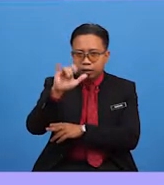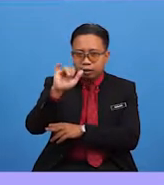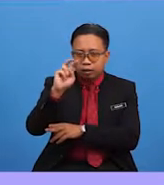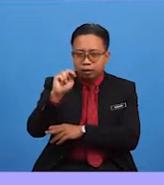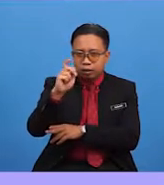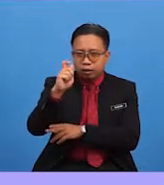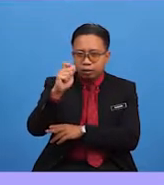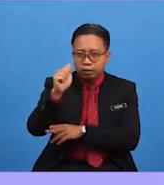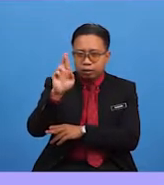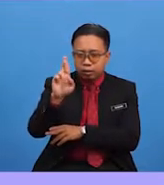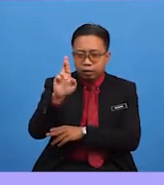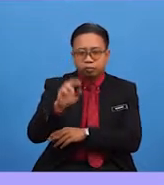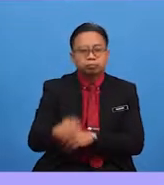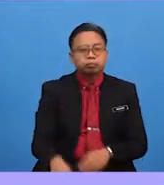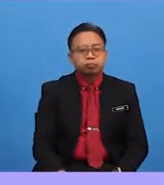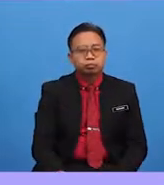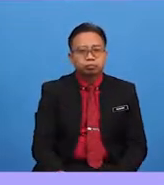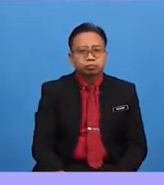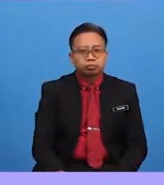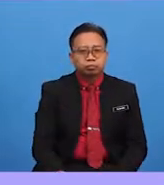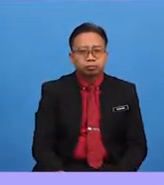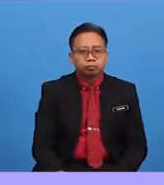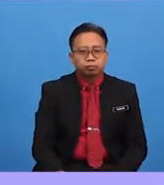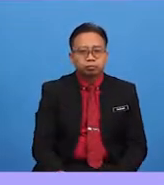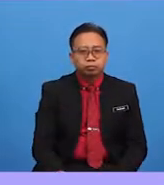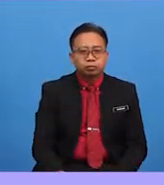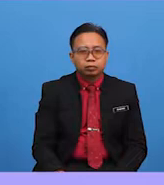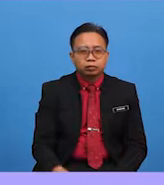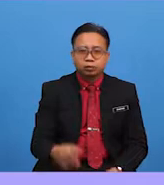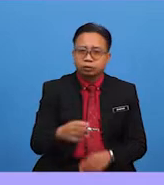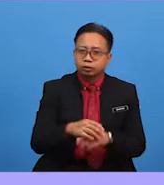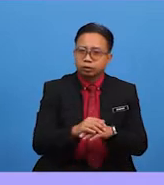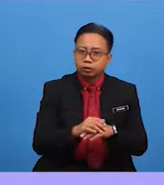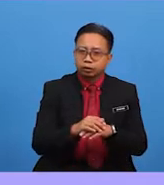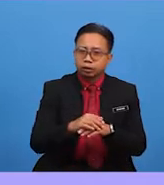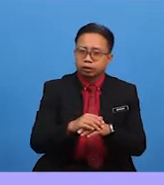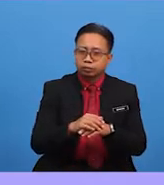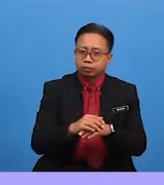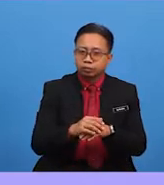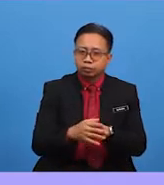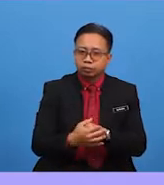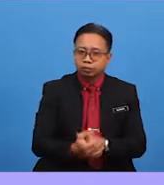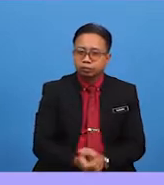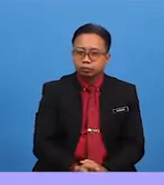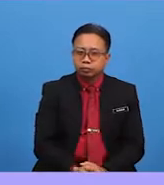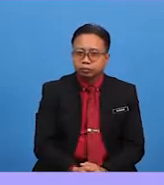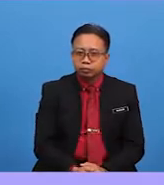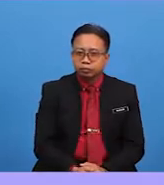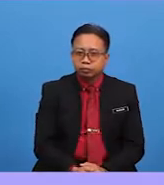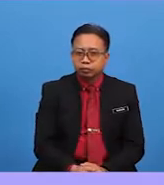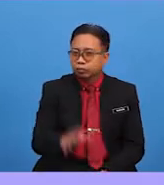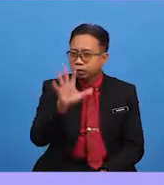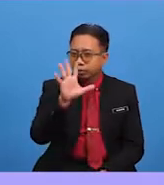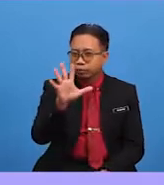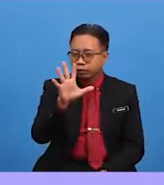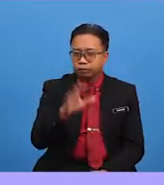lin, tar. Ha, li, lin, tar.